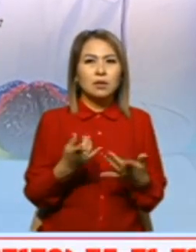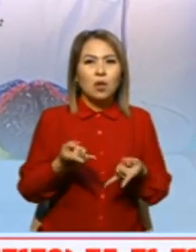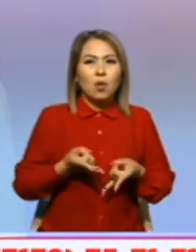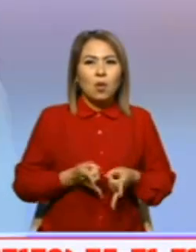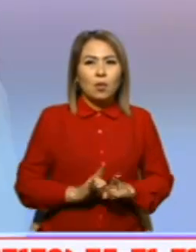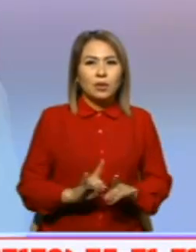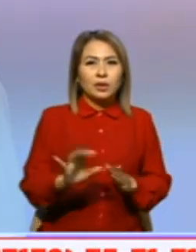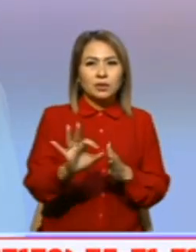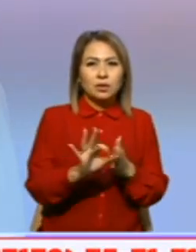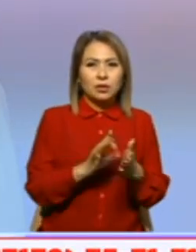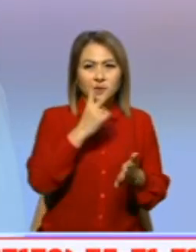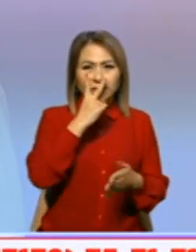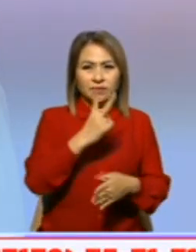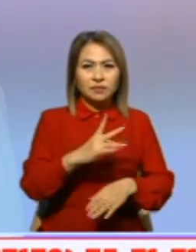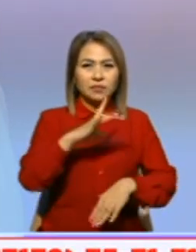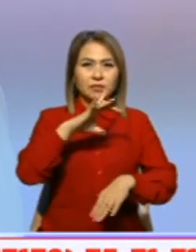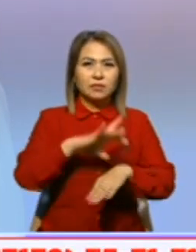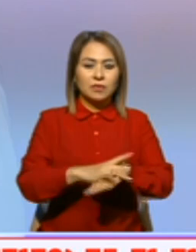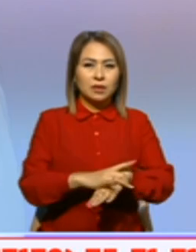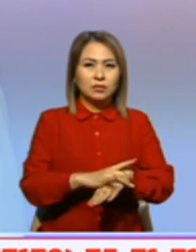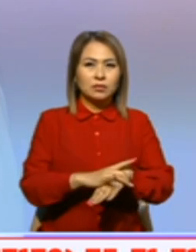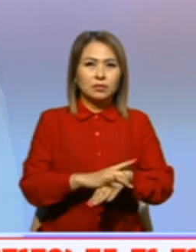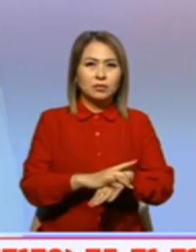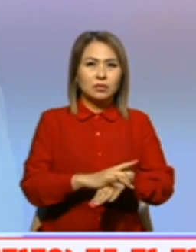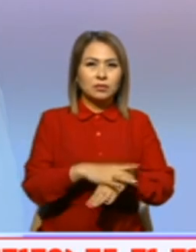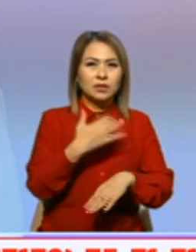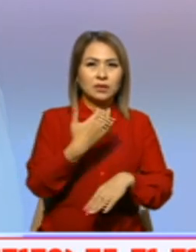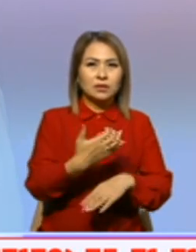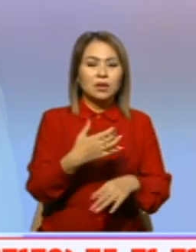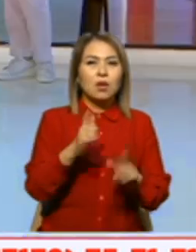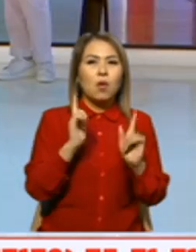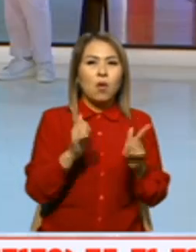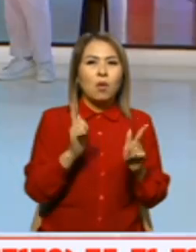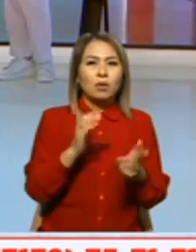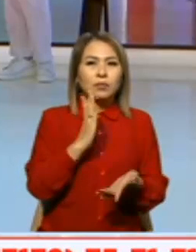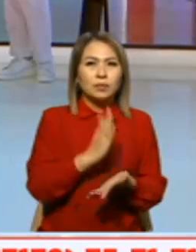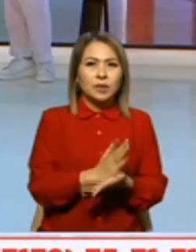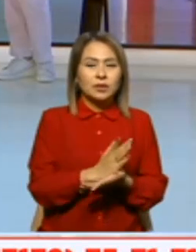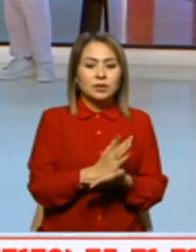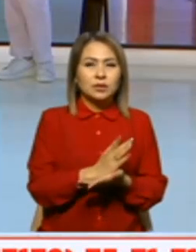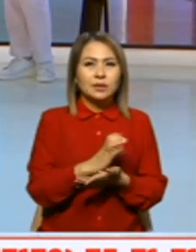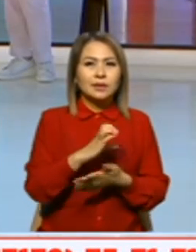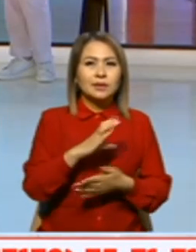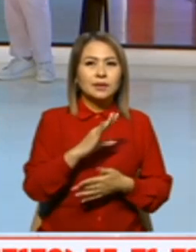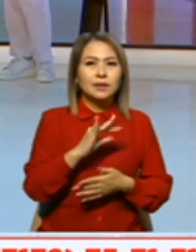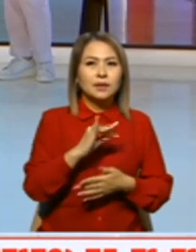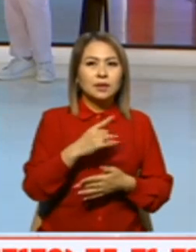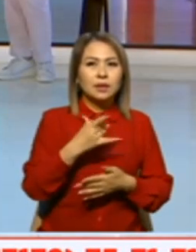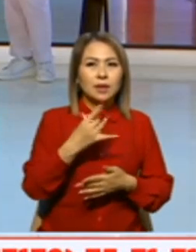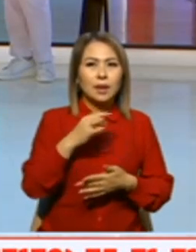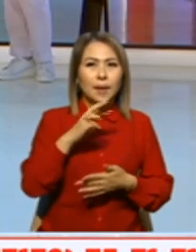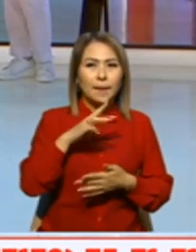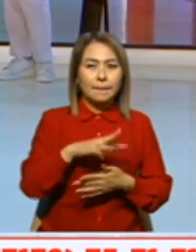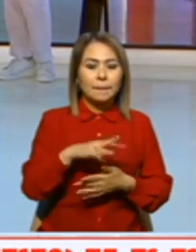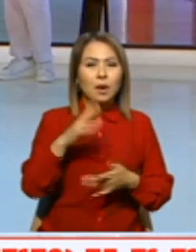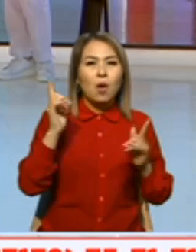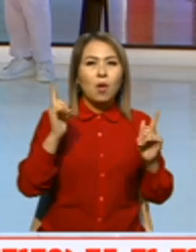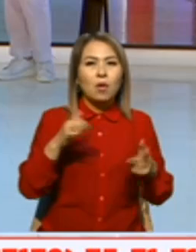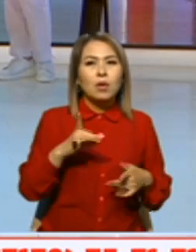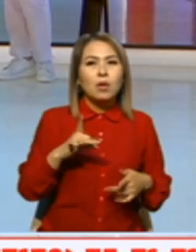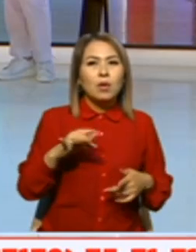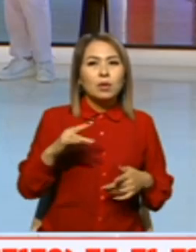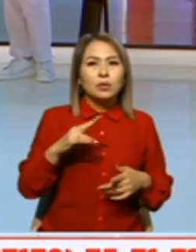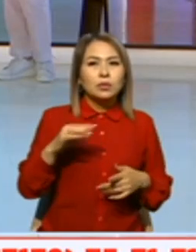туғаннан білінеді. Білінеді, иә. Конечно, оның уже өзінің стигмдары болады. Ол стигммен ол роддомда туылған